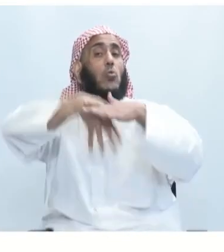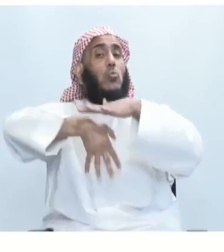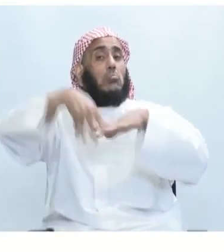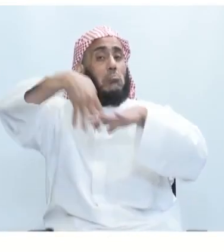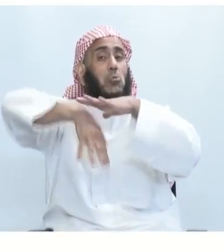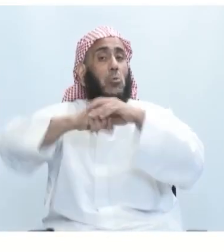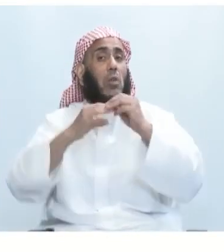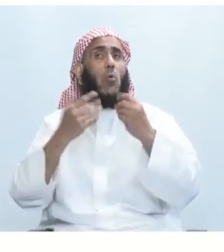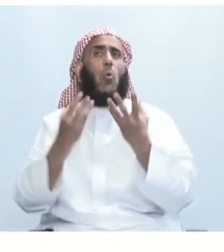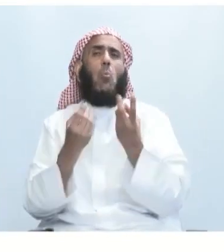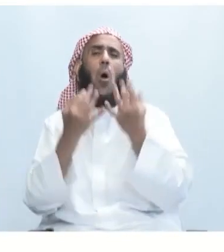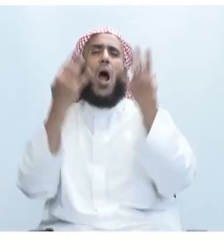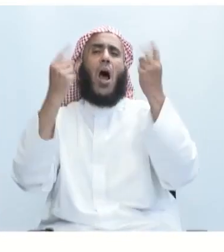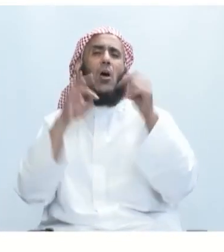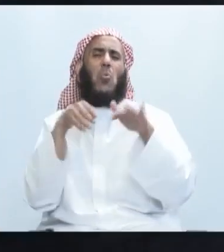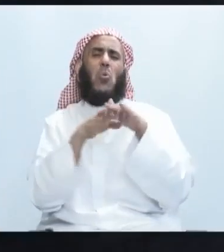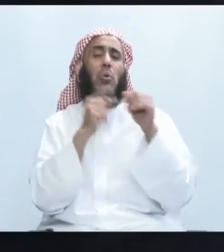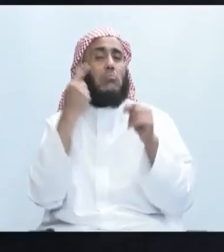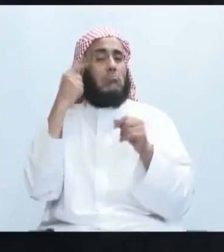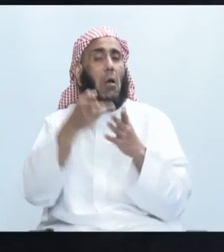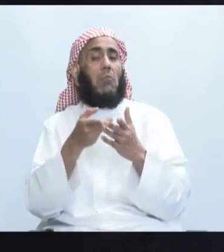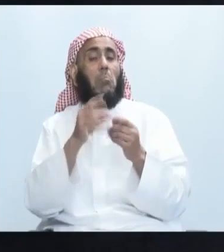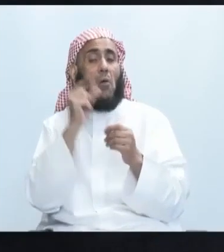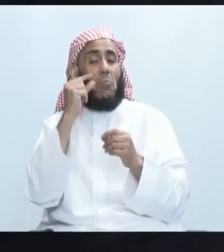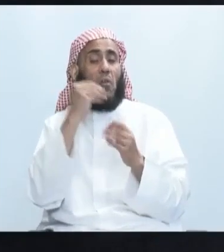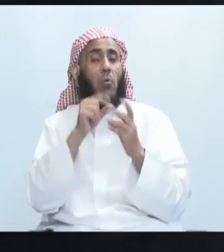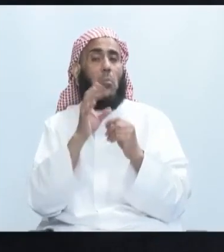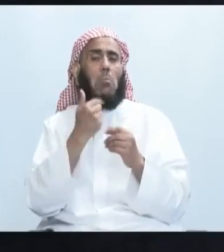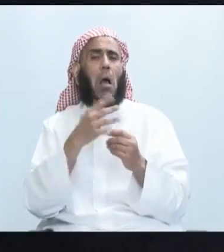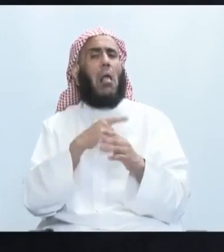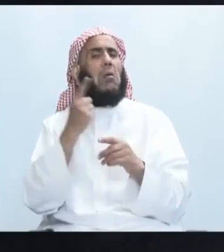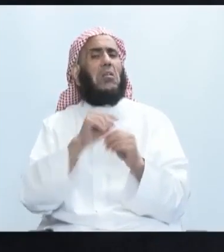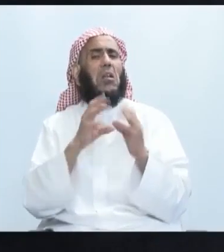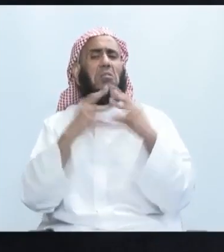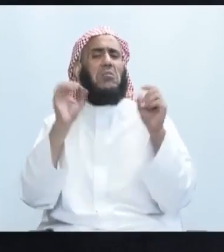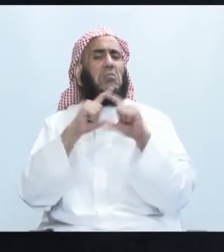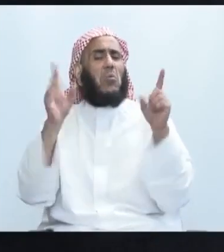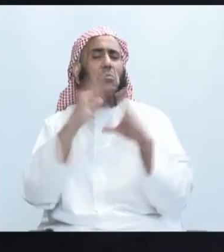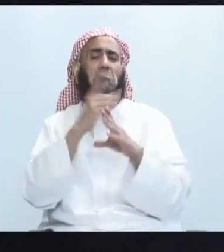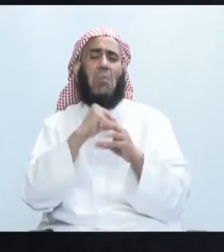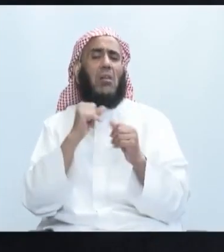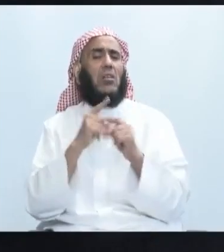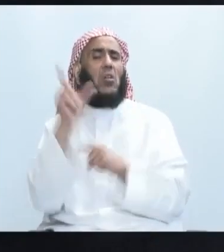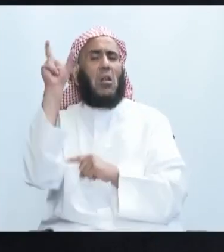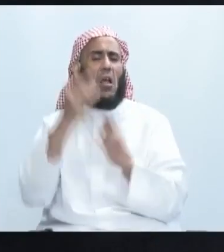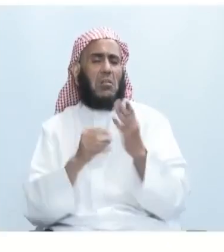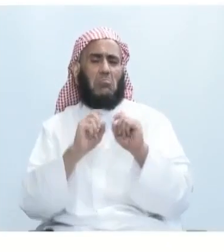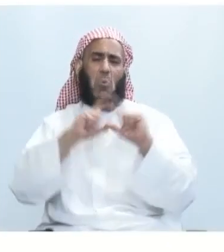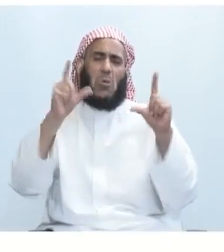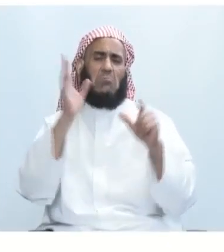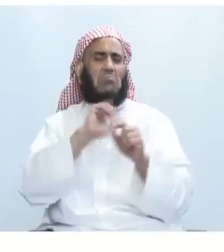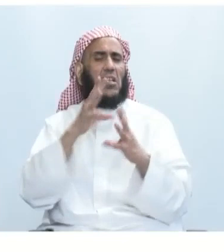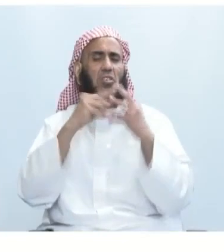وتعرف البخار وتعرف الثغور يعني هذه هذا المفهوم تعرفه ما يحتاج او لا يحتاج الى شرح فلذلك لم يشرح في هذا